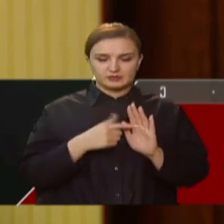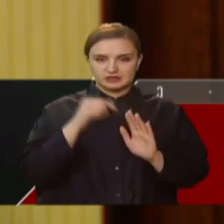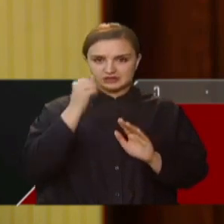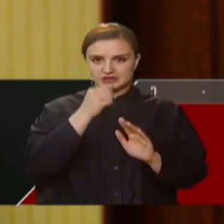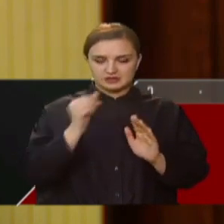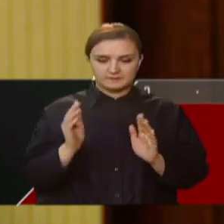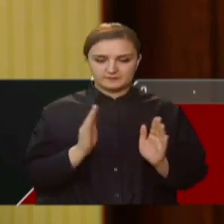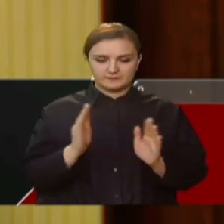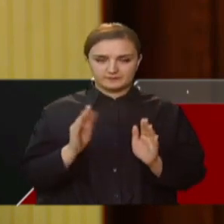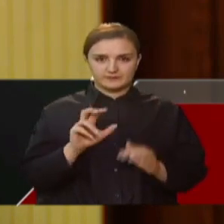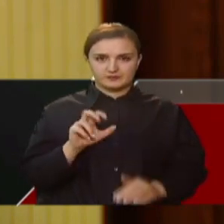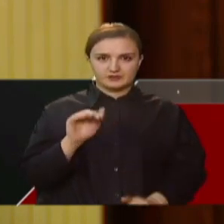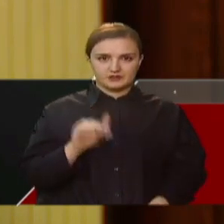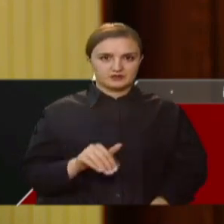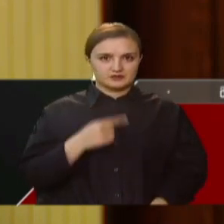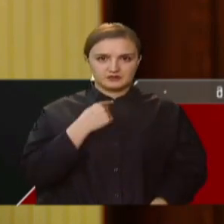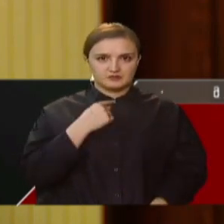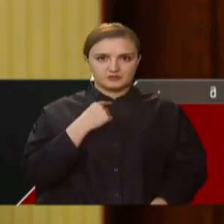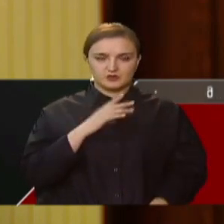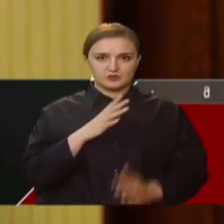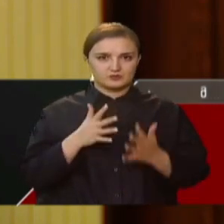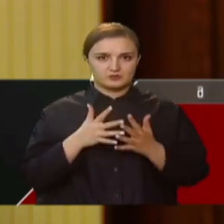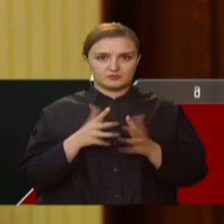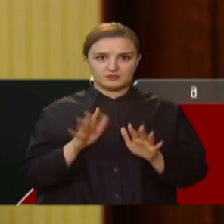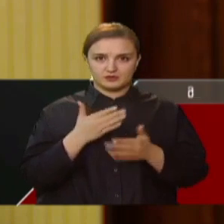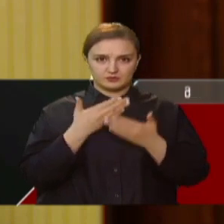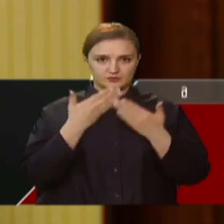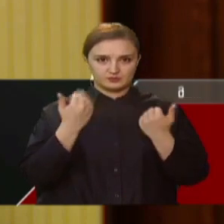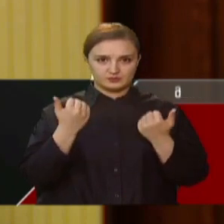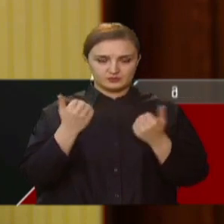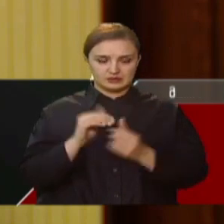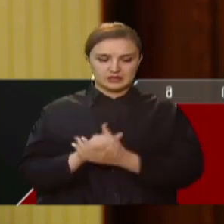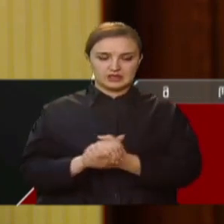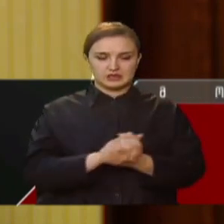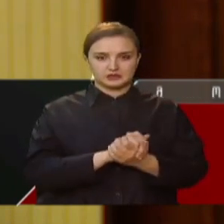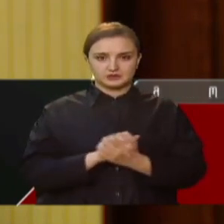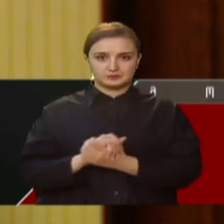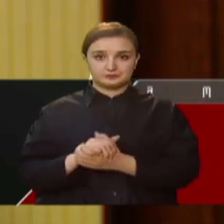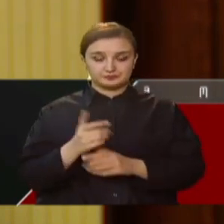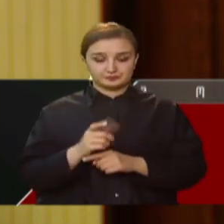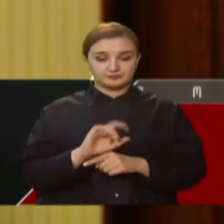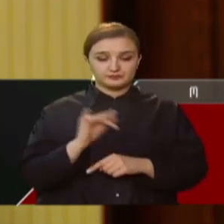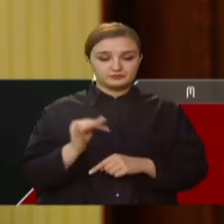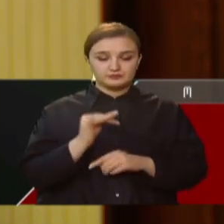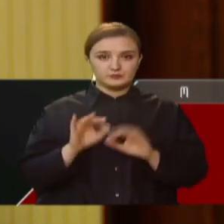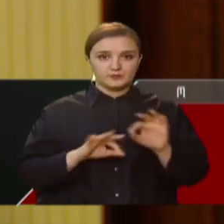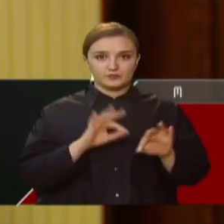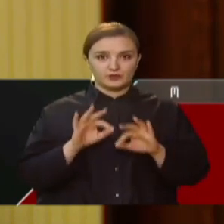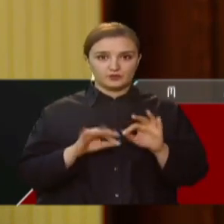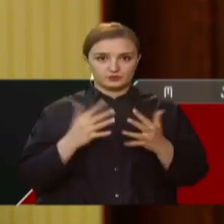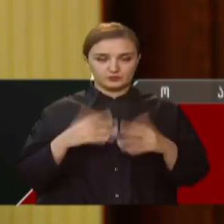მაჩვენებლით 300.000 ხმა იყო, მეტი არა. Გაერთიანდა, ძალიან საინტერესო პროექტი